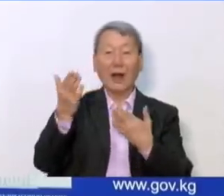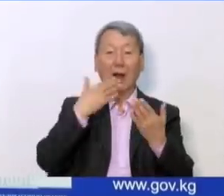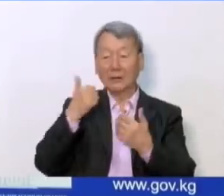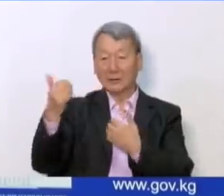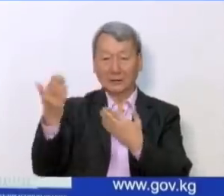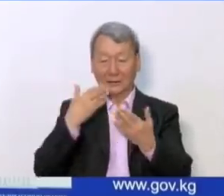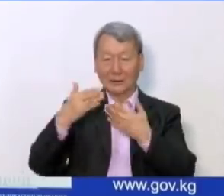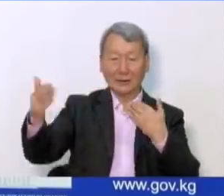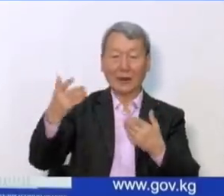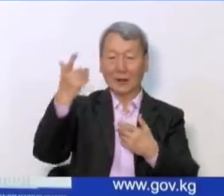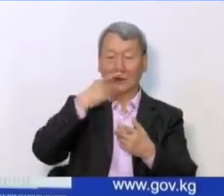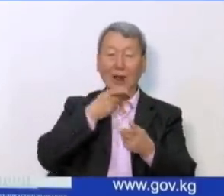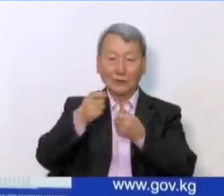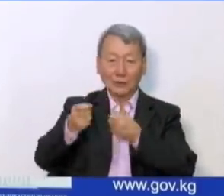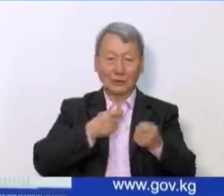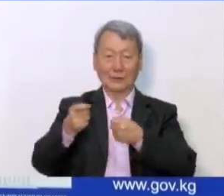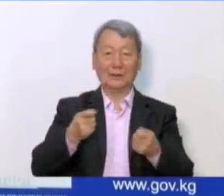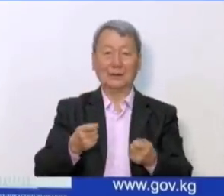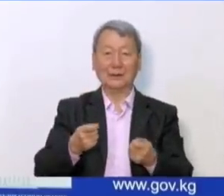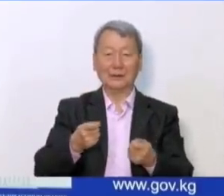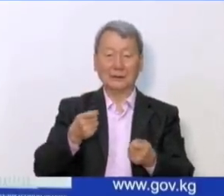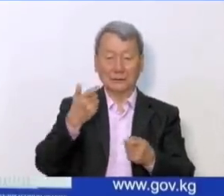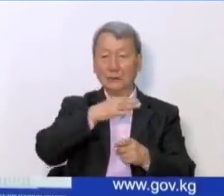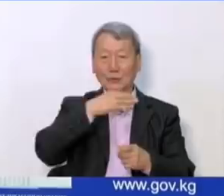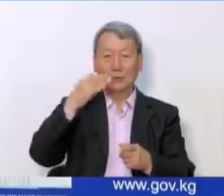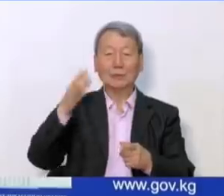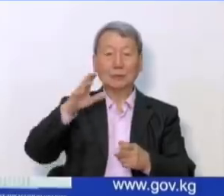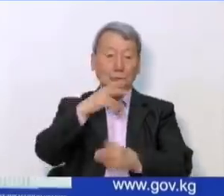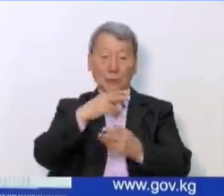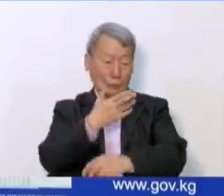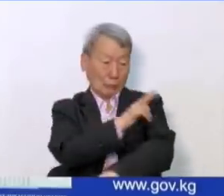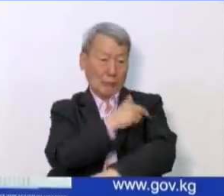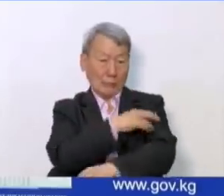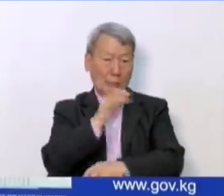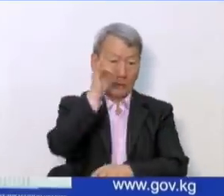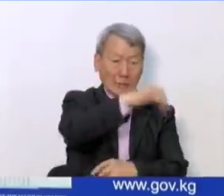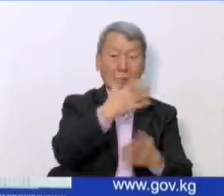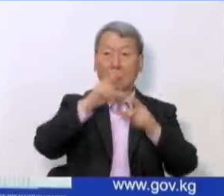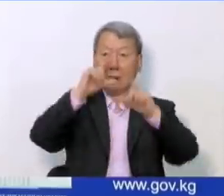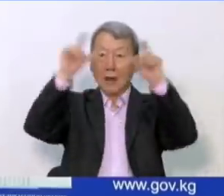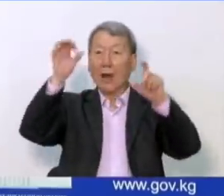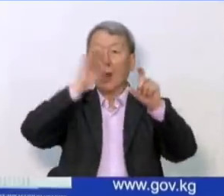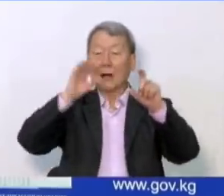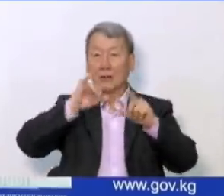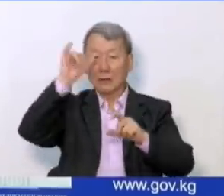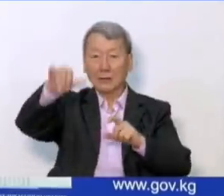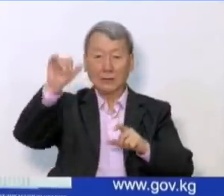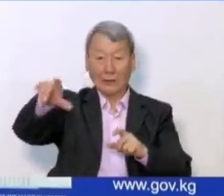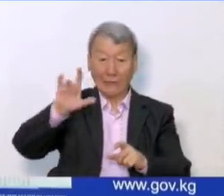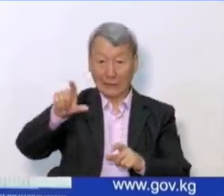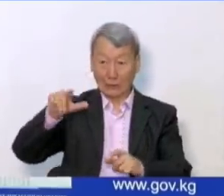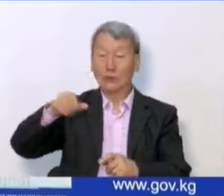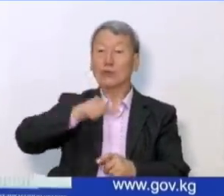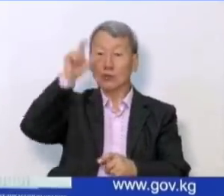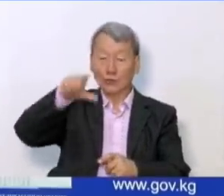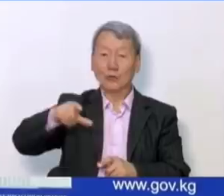ушу обочолонтуп, мына көп учурда поликлиникаларга, дарылоо мекемелерине ошол жерге барып атасыздар.